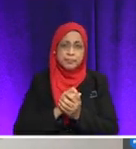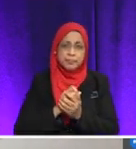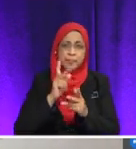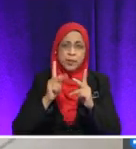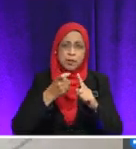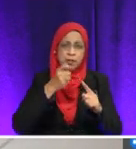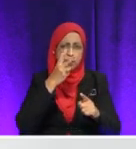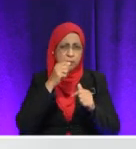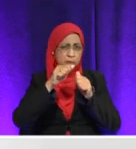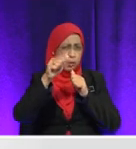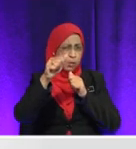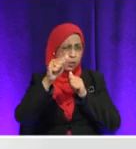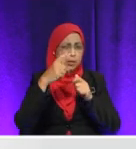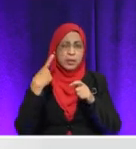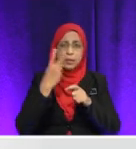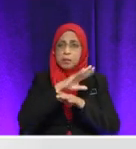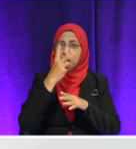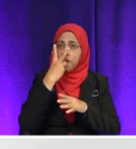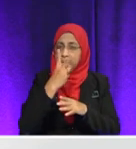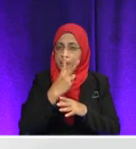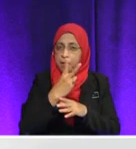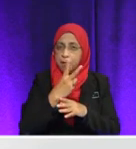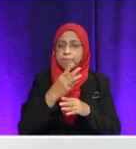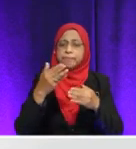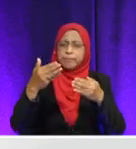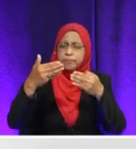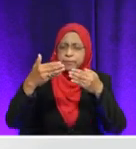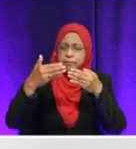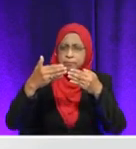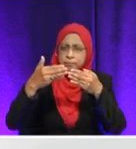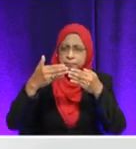jauh kita Letakkan nampak guys pembinaan tapi bila kita